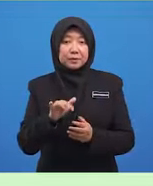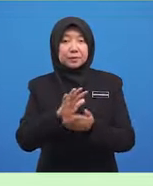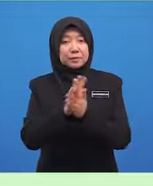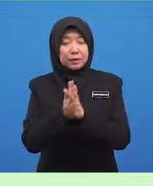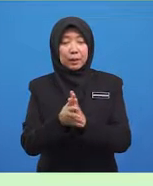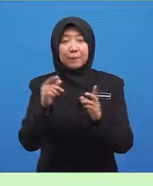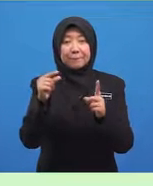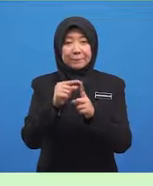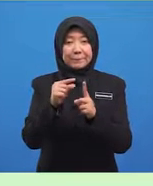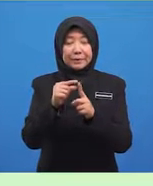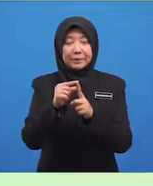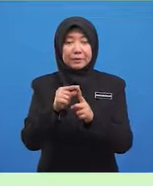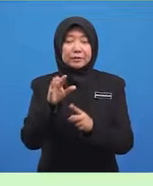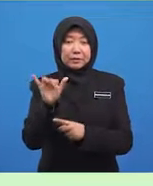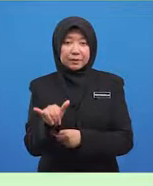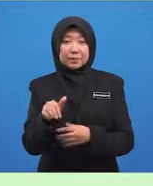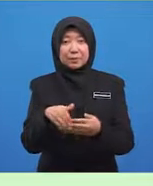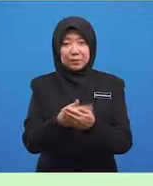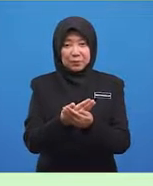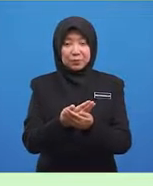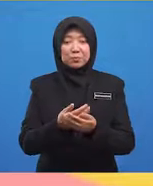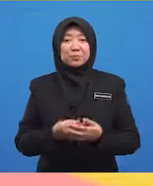menerbitkan perkataan yang baharu.